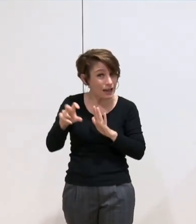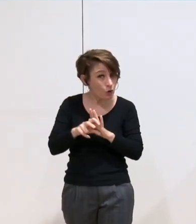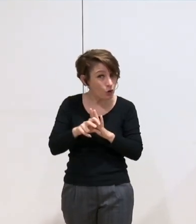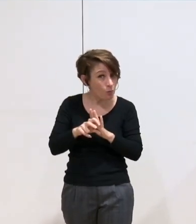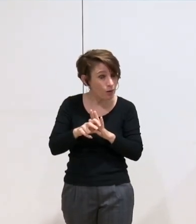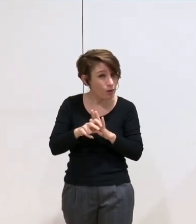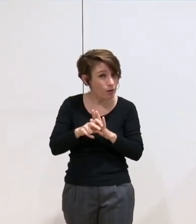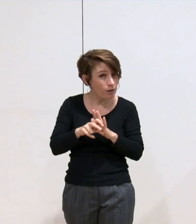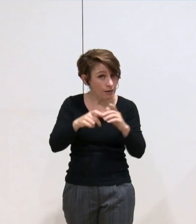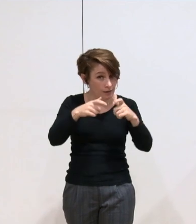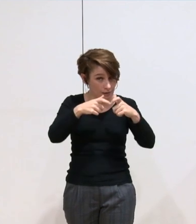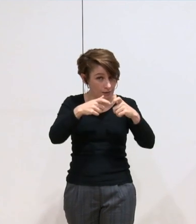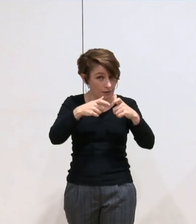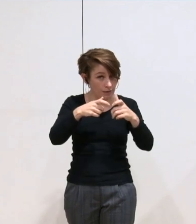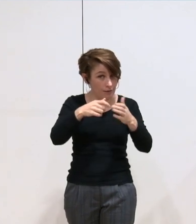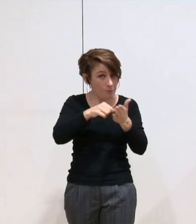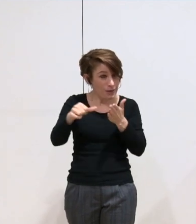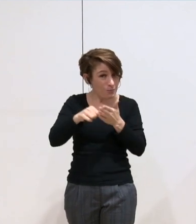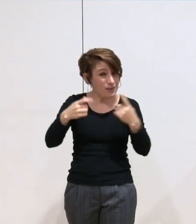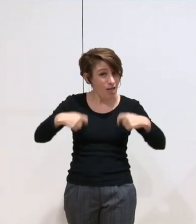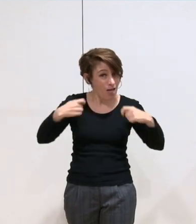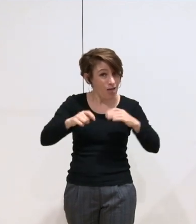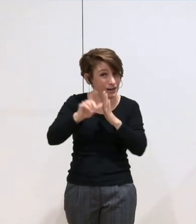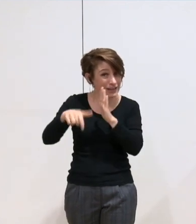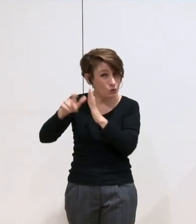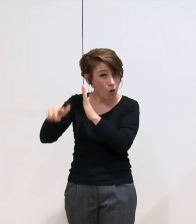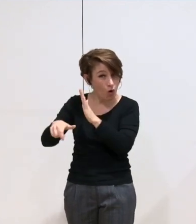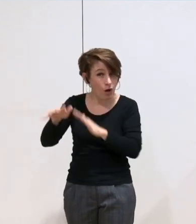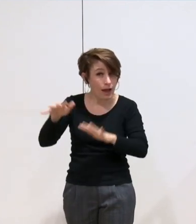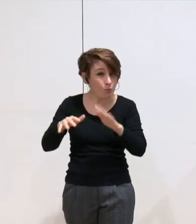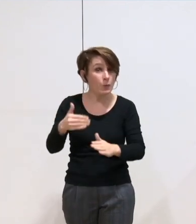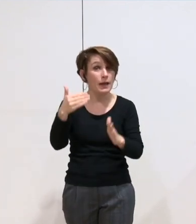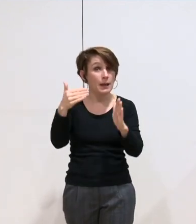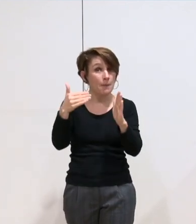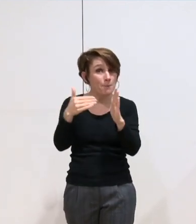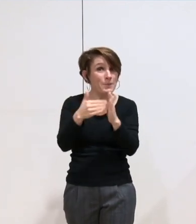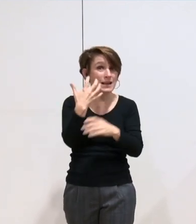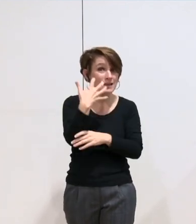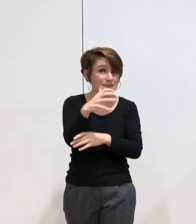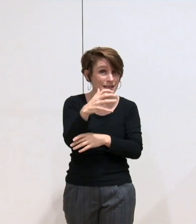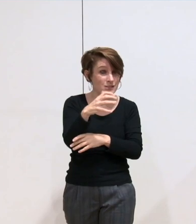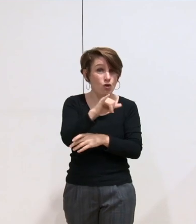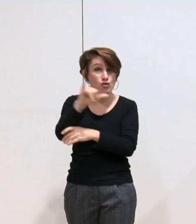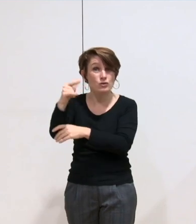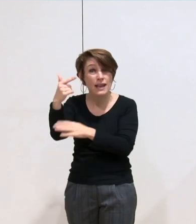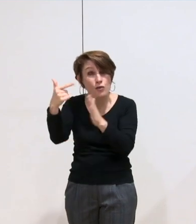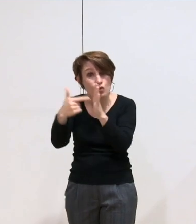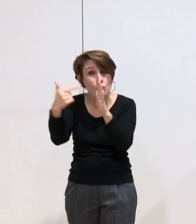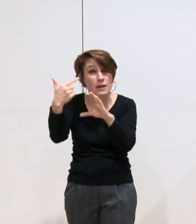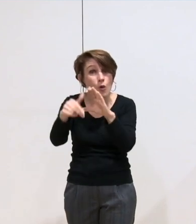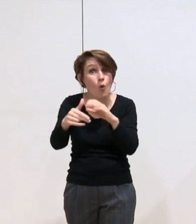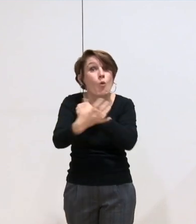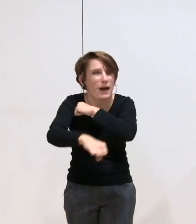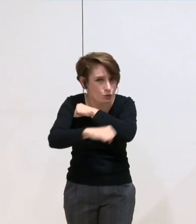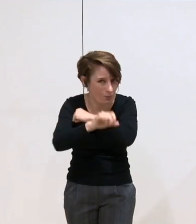modo entre 1 500 et 2 000 euros par semaine. Voilà,